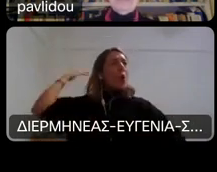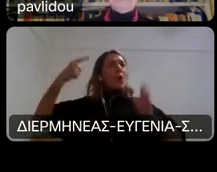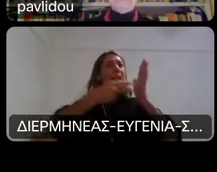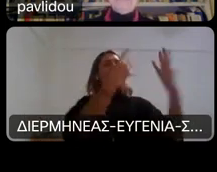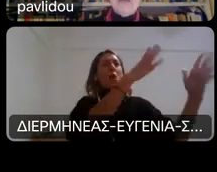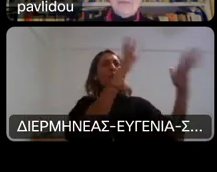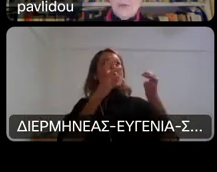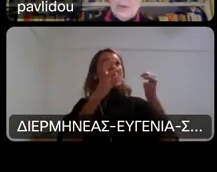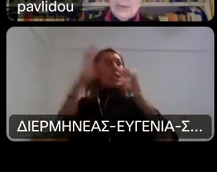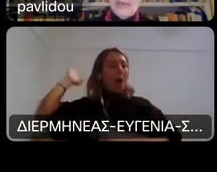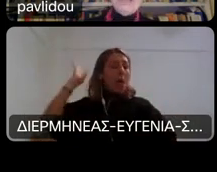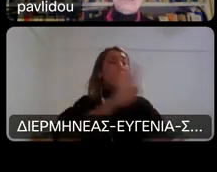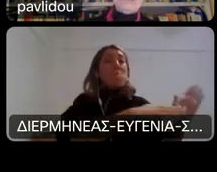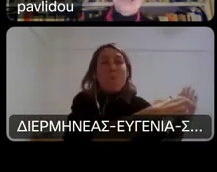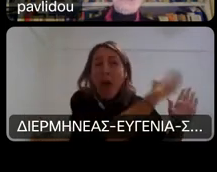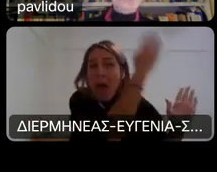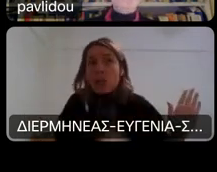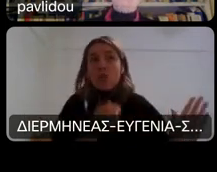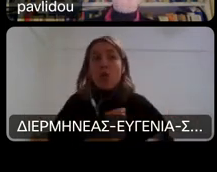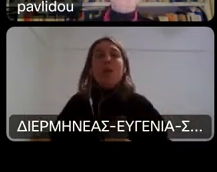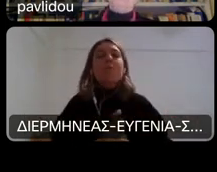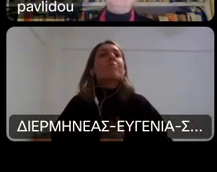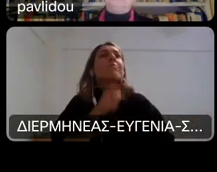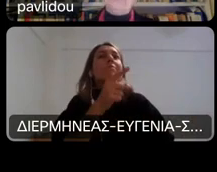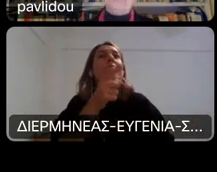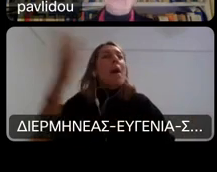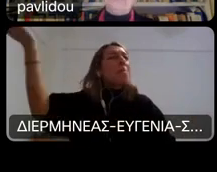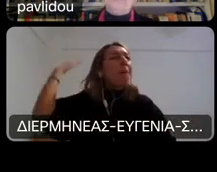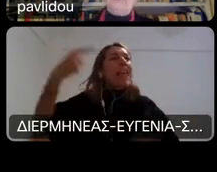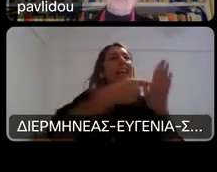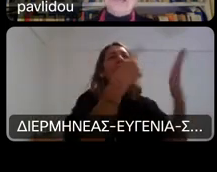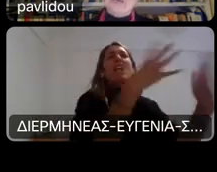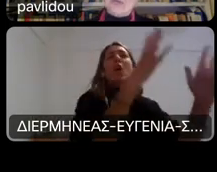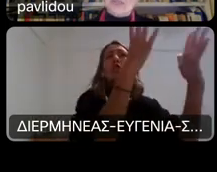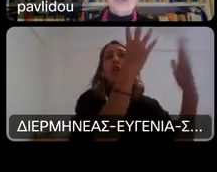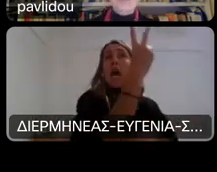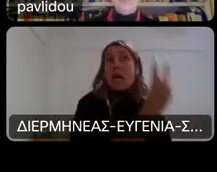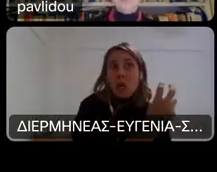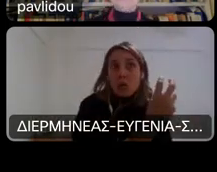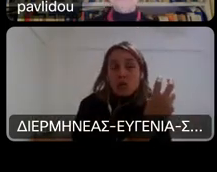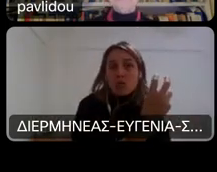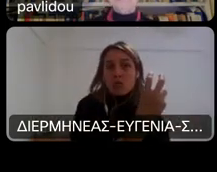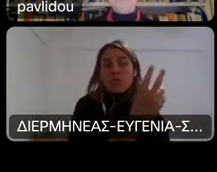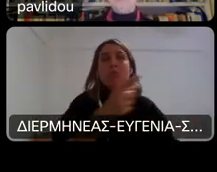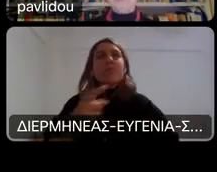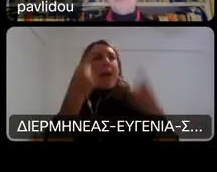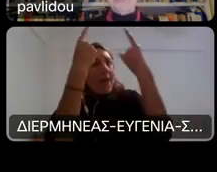εξής. Η διαφορά σε σχέση με τη δεκαετία του 1920, όταν